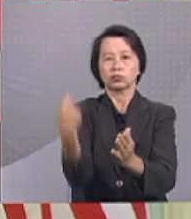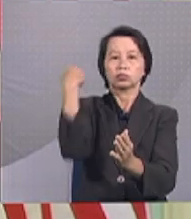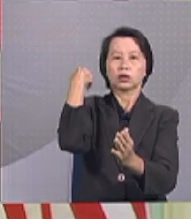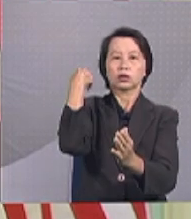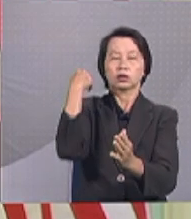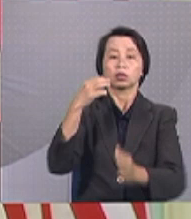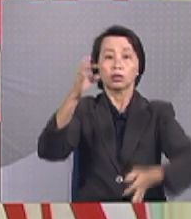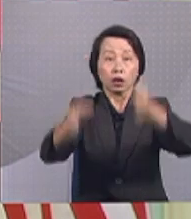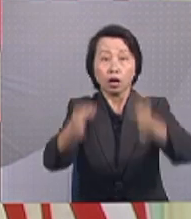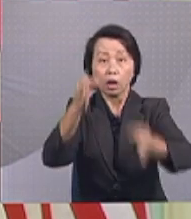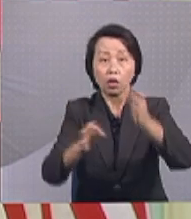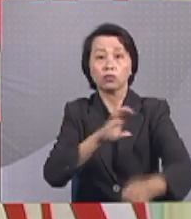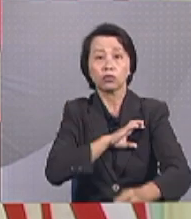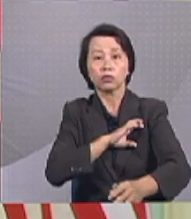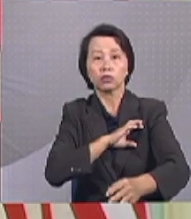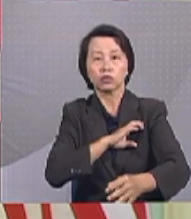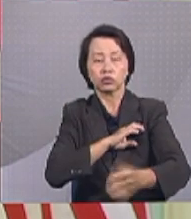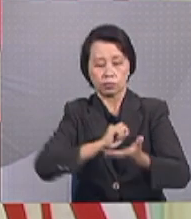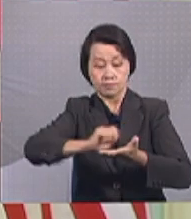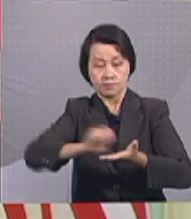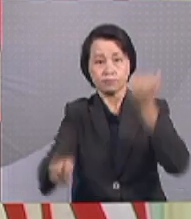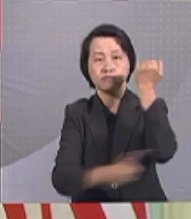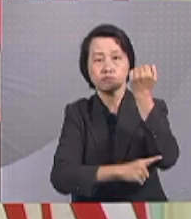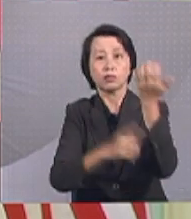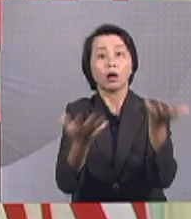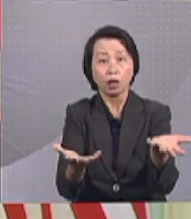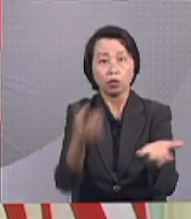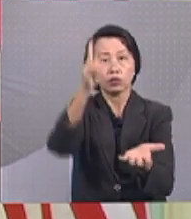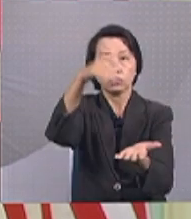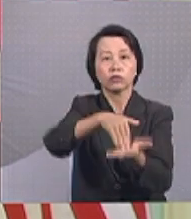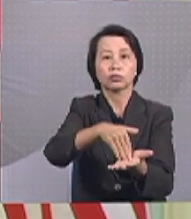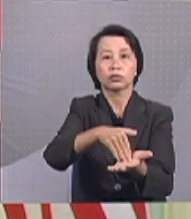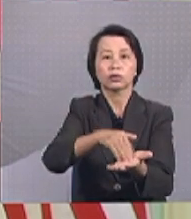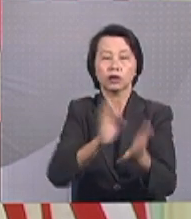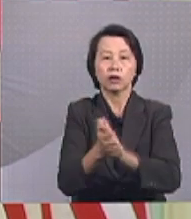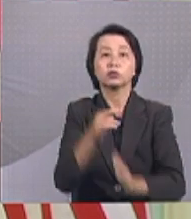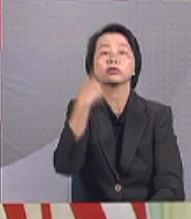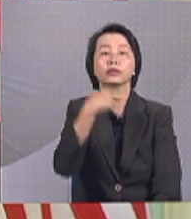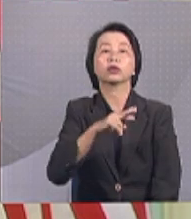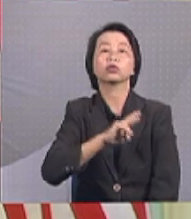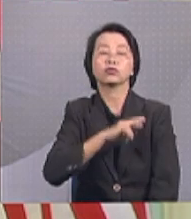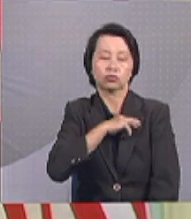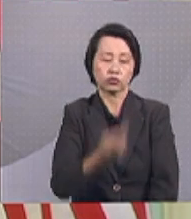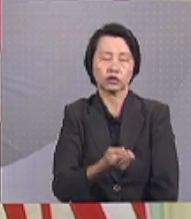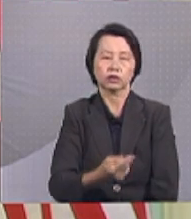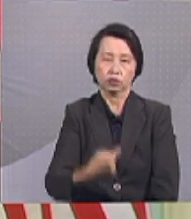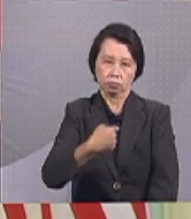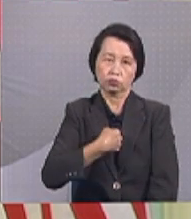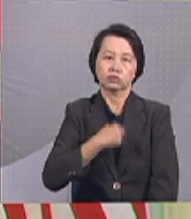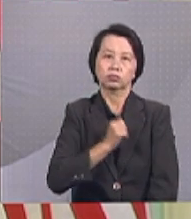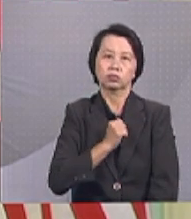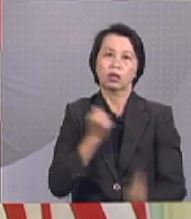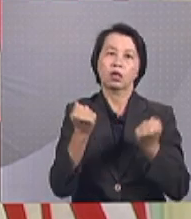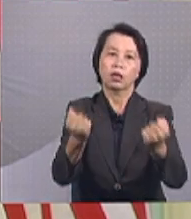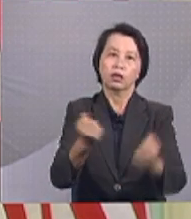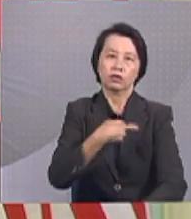tiba-tiba pihak polis mengenakan compound RM1,000. Jadi yang rugi adalah kita. Jadi